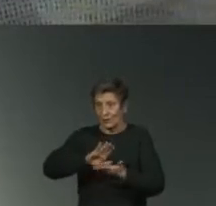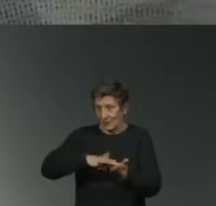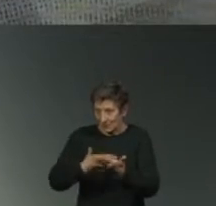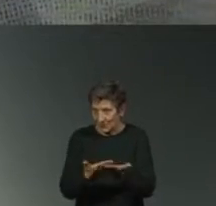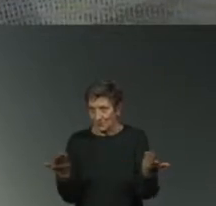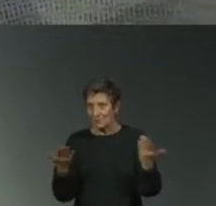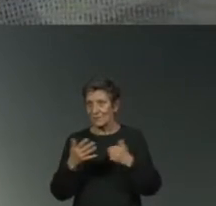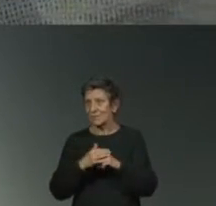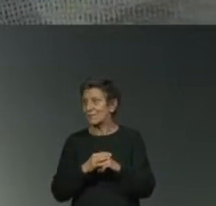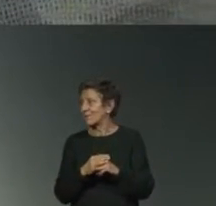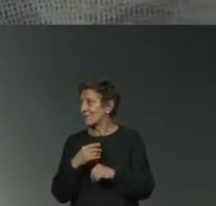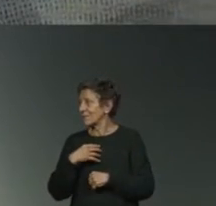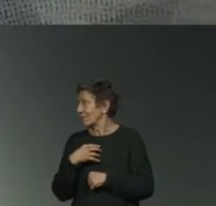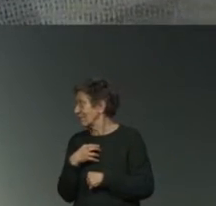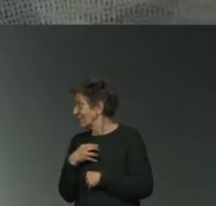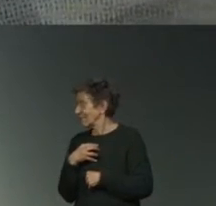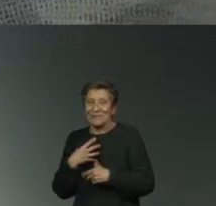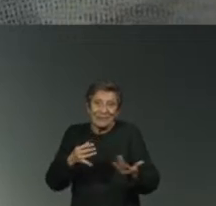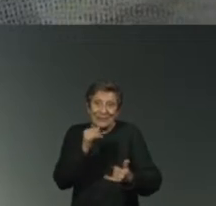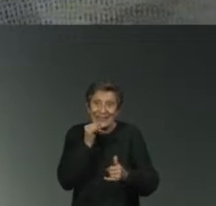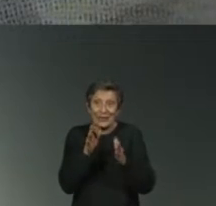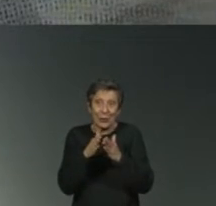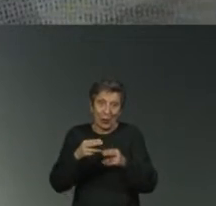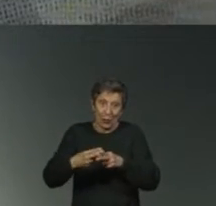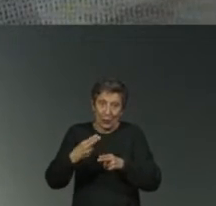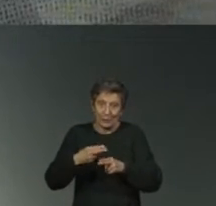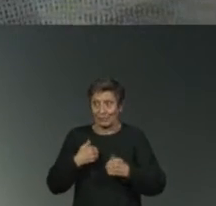car je ne vous ai pas demandé votre nom. Voilà, j'ai honte.